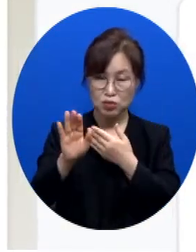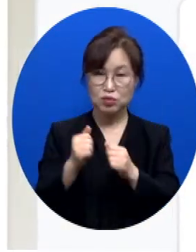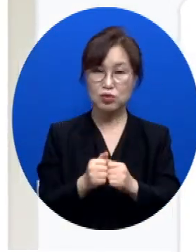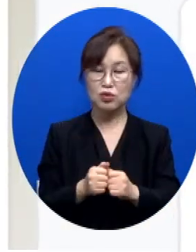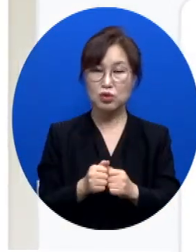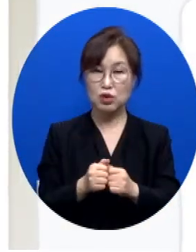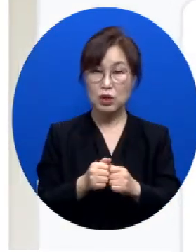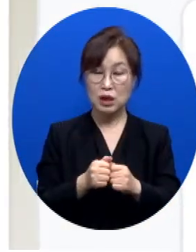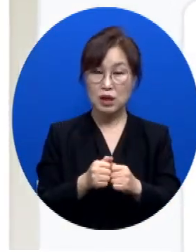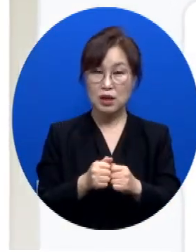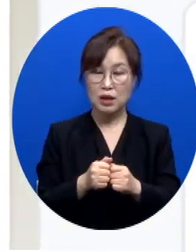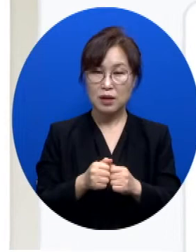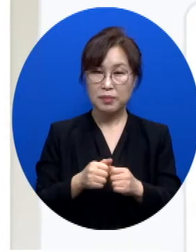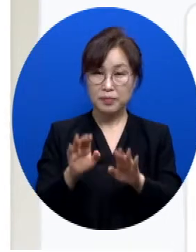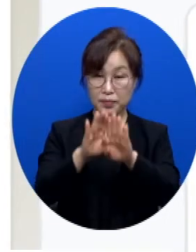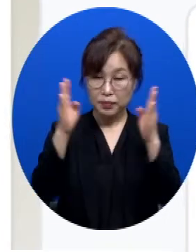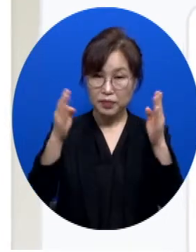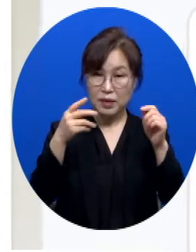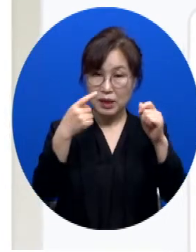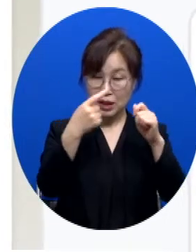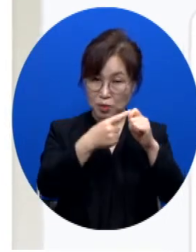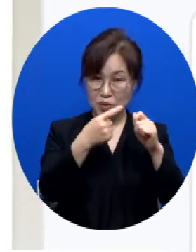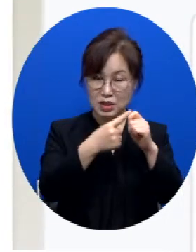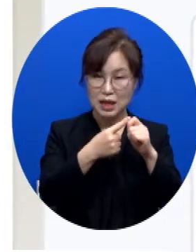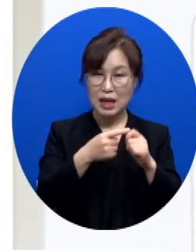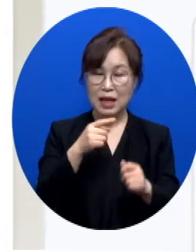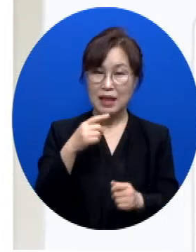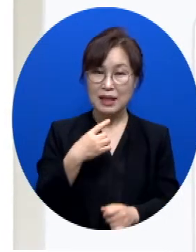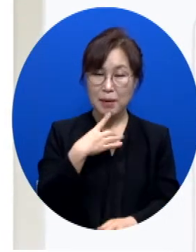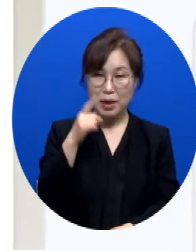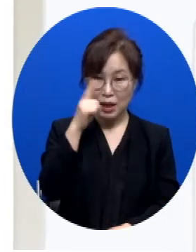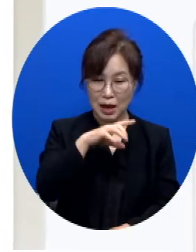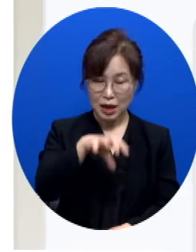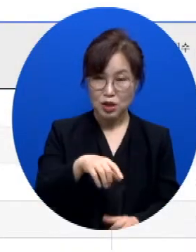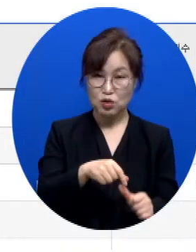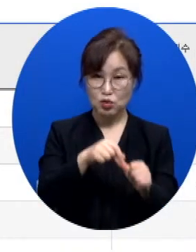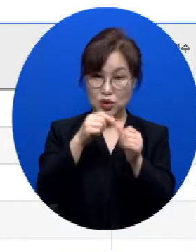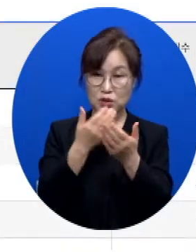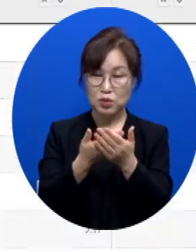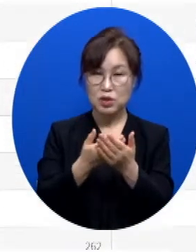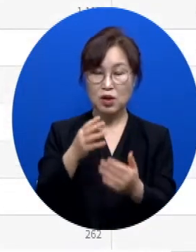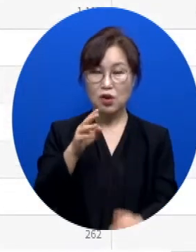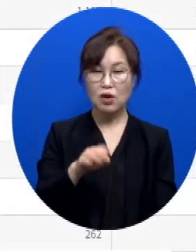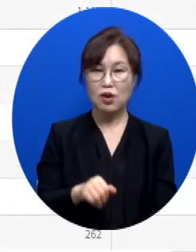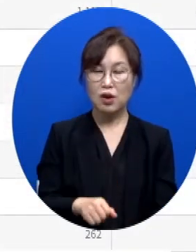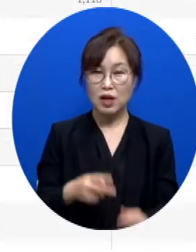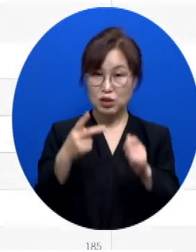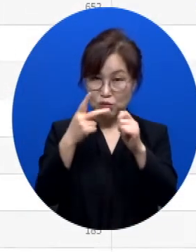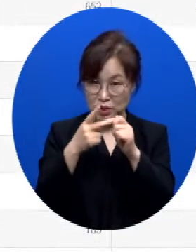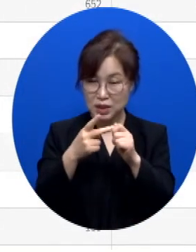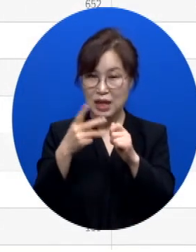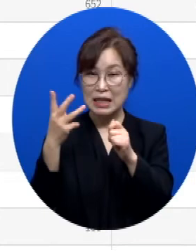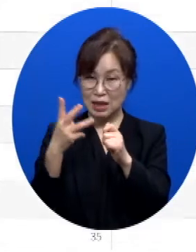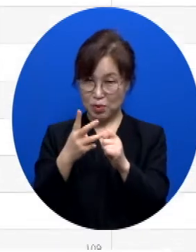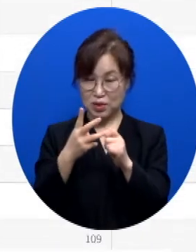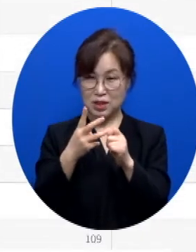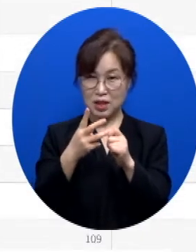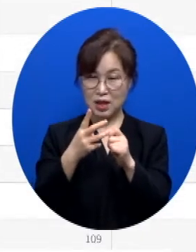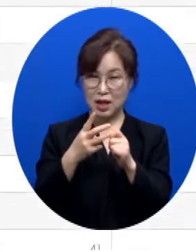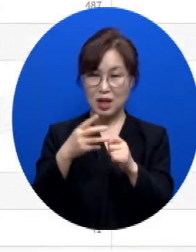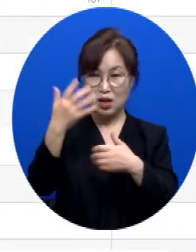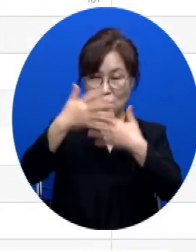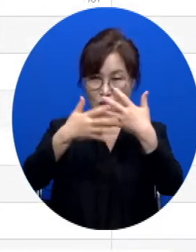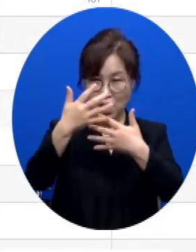다만 악에서 구하소서와 반도에 이어 개봉 성적 3위를 기록했습니다. 롯데 컬처웍스 정경재